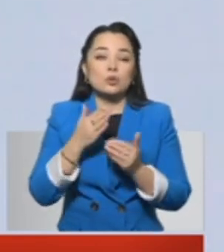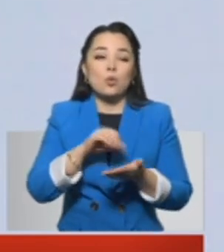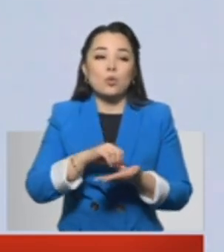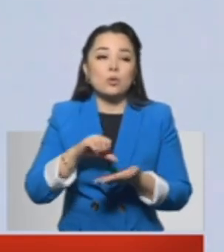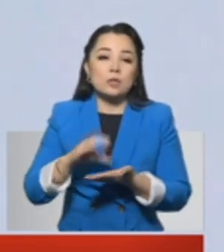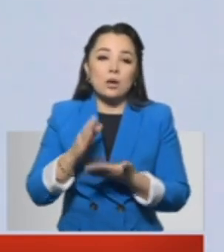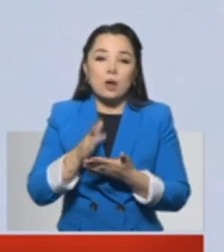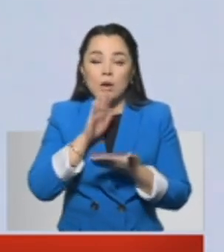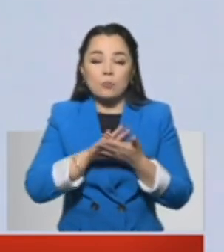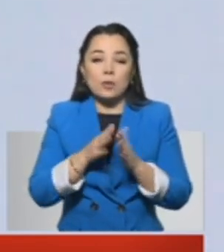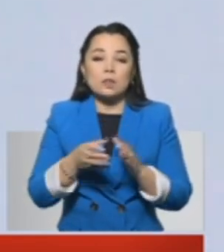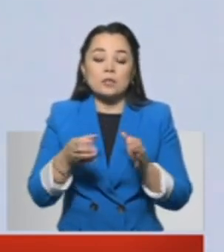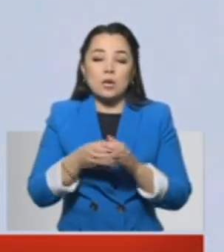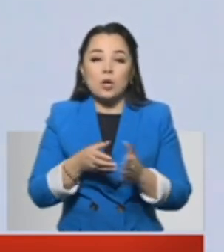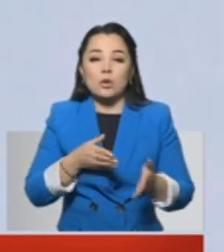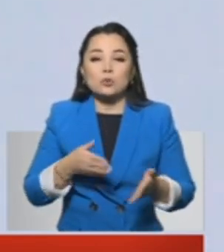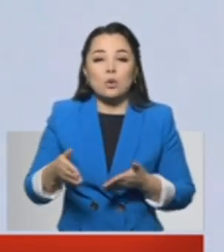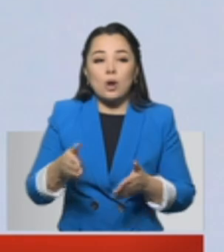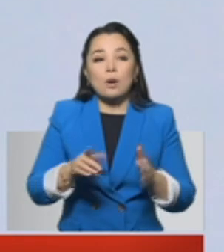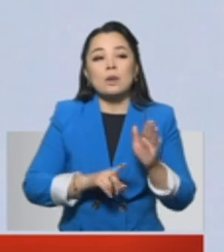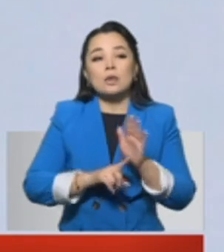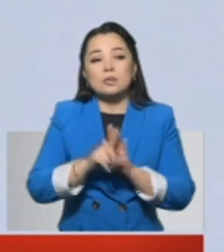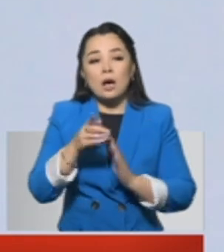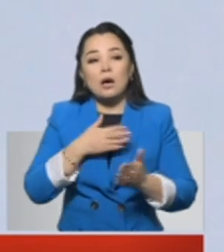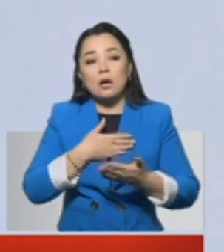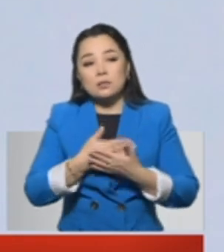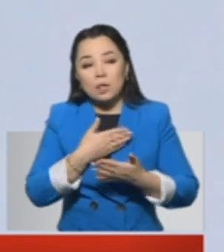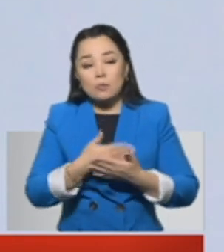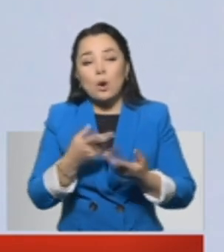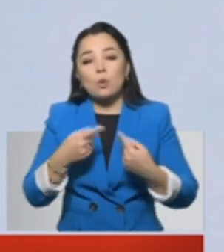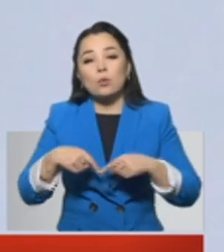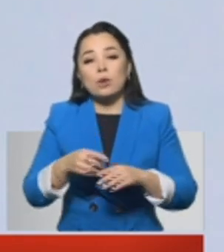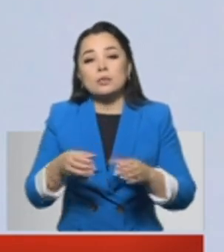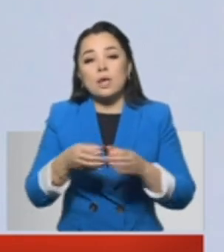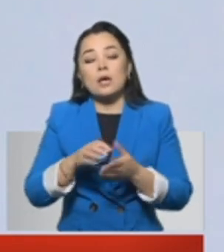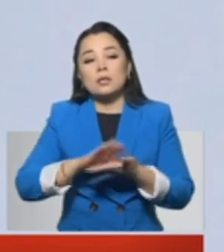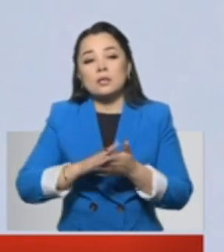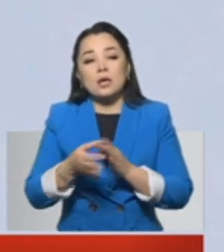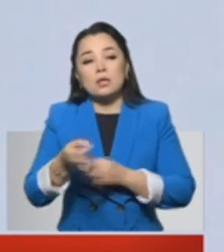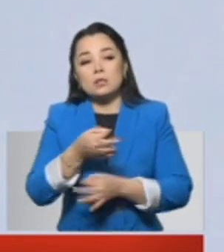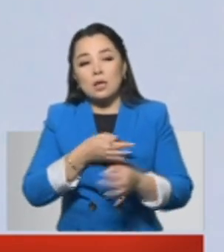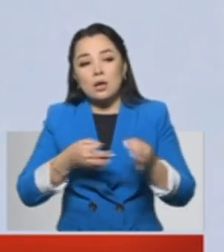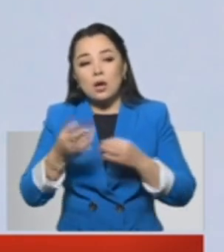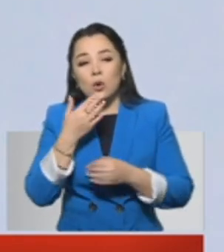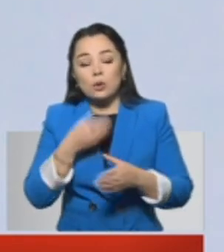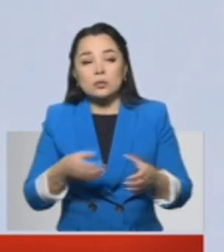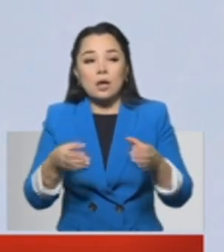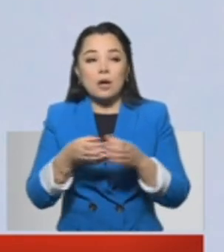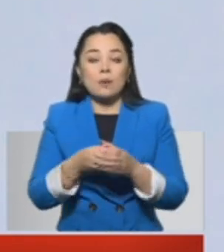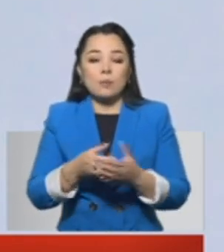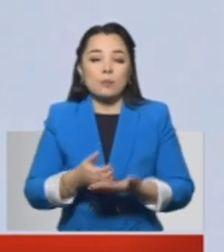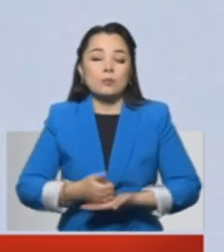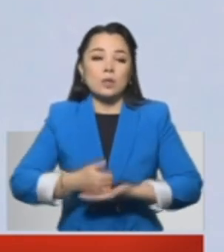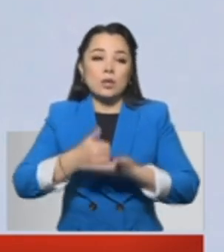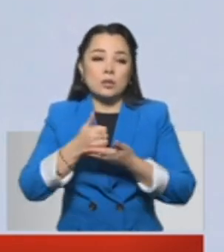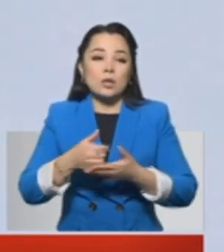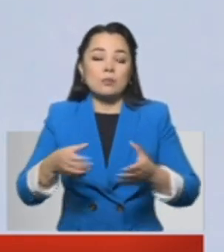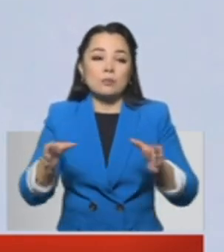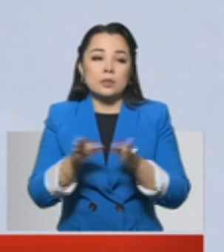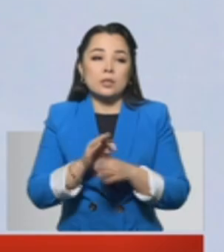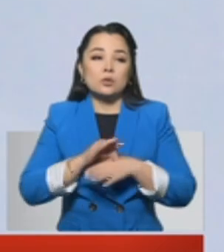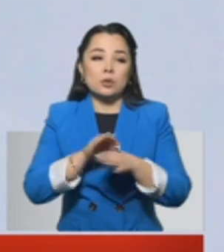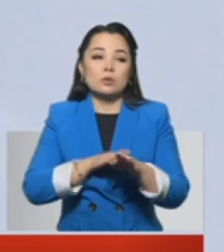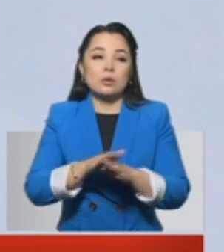уақыт ішінде ел игілігі жолындағы бастамаларға атсалысып, қоғамдық келісім мен жалпыұлттық бірлікті берік ұстанумен келеді.